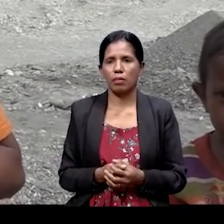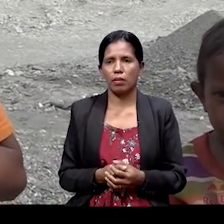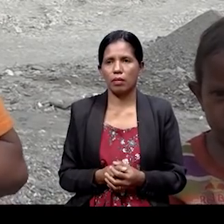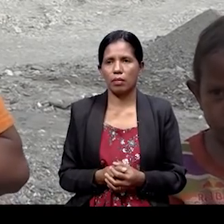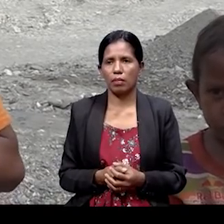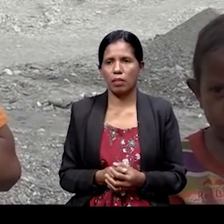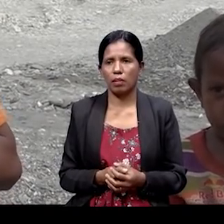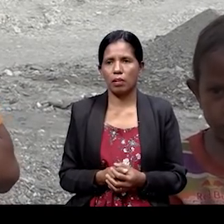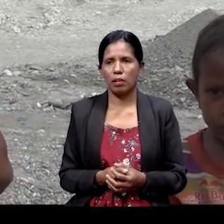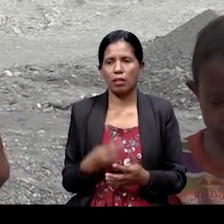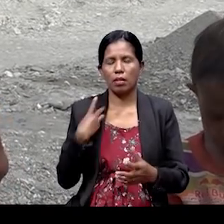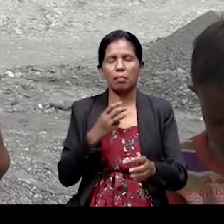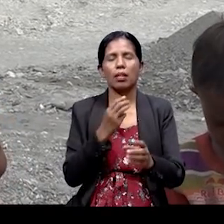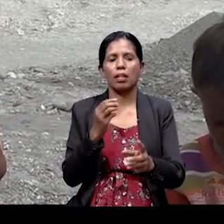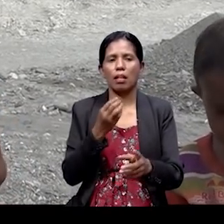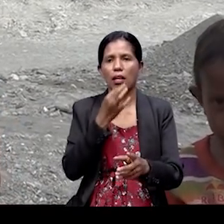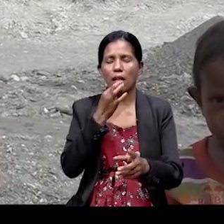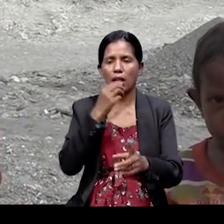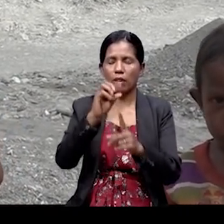Saya ham hudi serah bang.